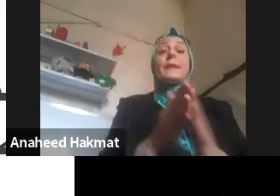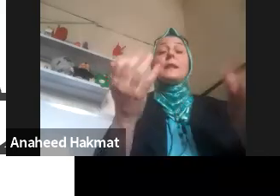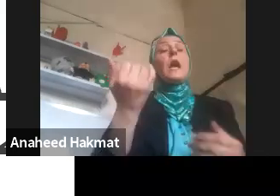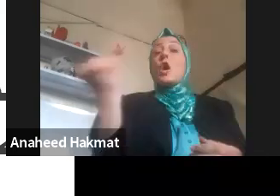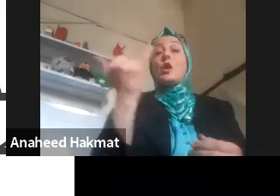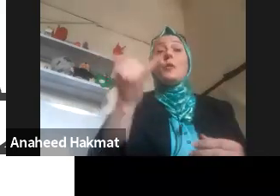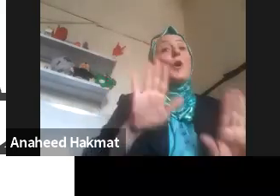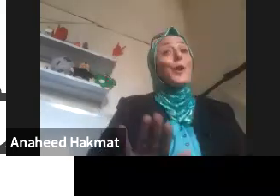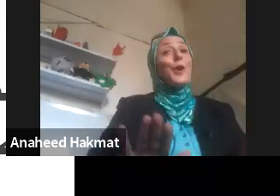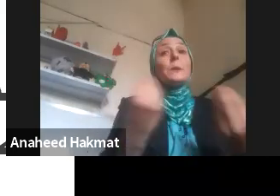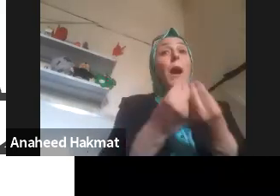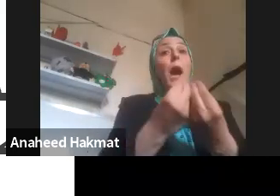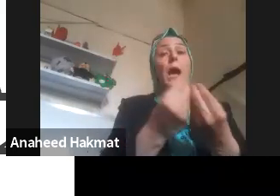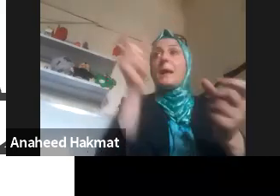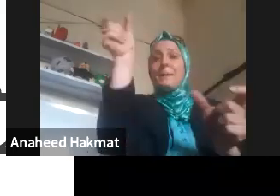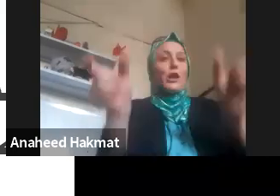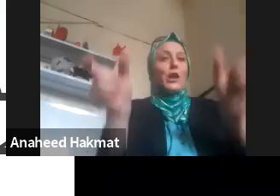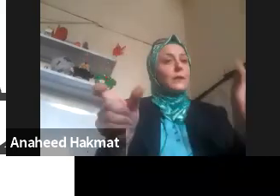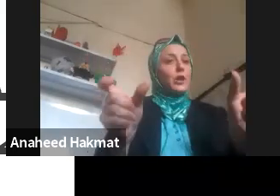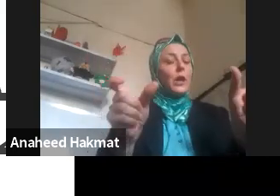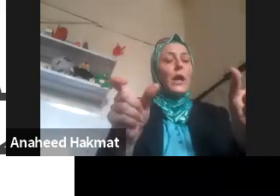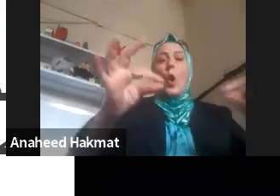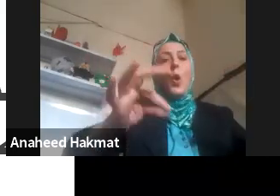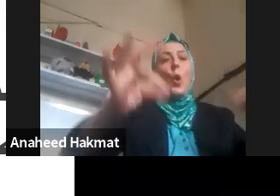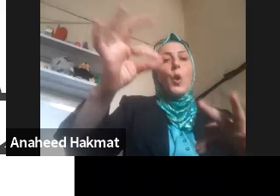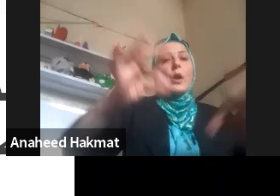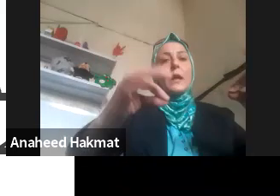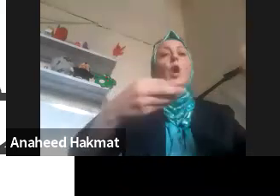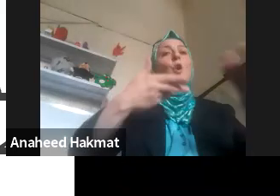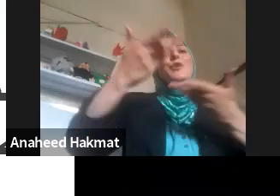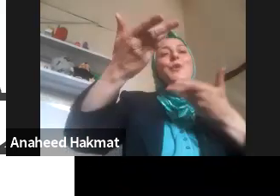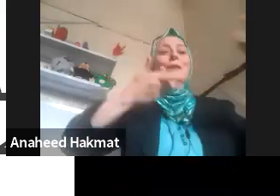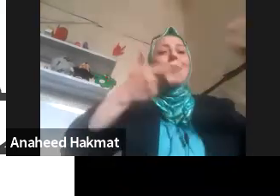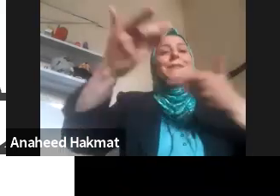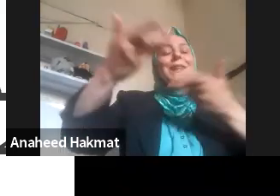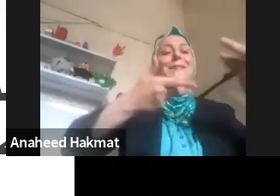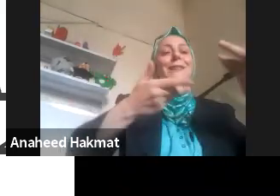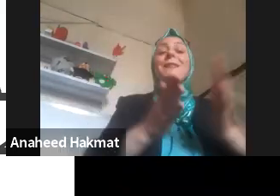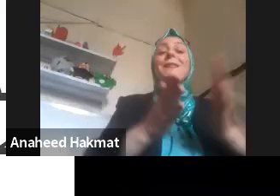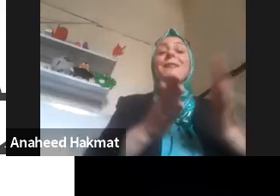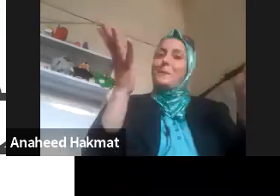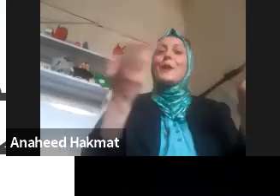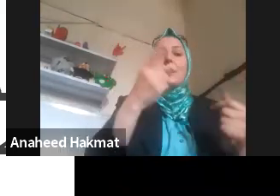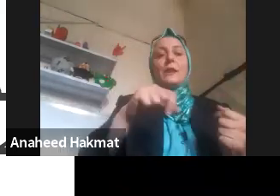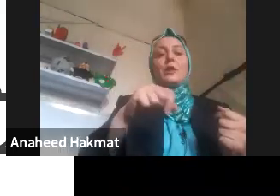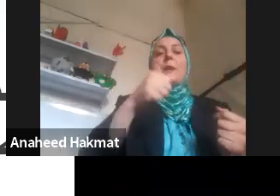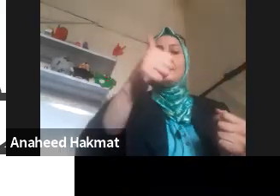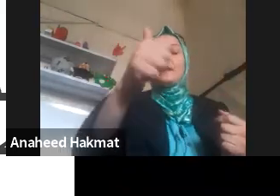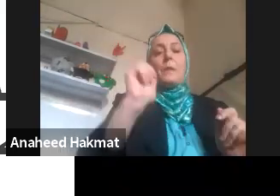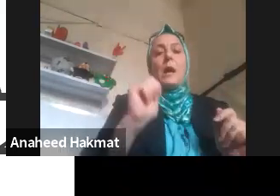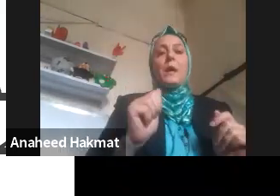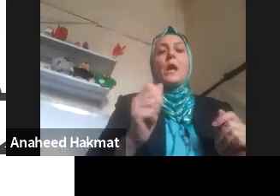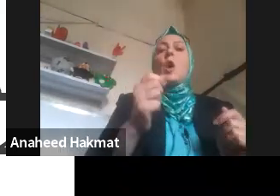معها خطط واضحة الأدوار والمسؤوليات، وكمان هي فرصة عظيمة إنه نعمل تحريك للموارد